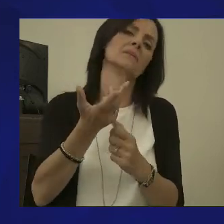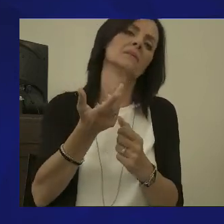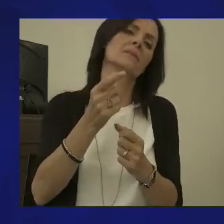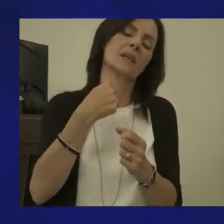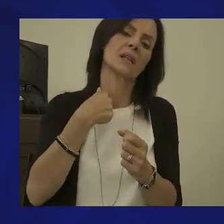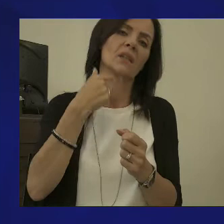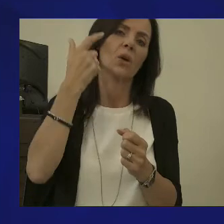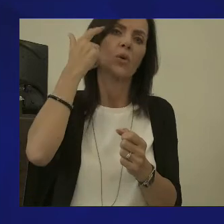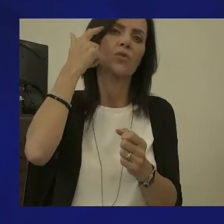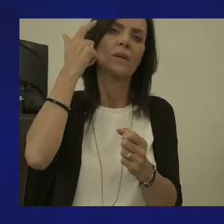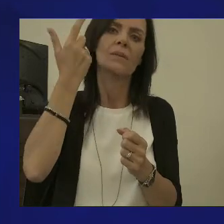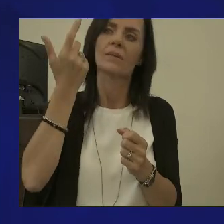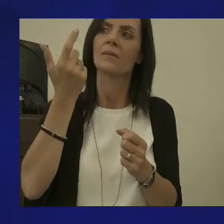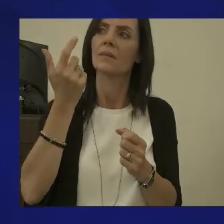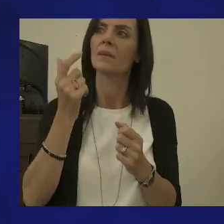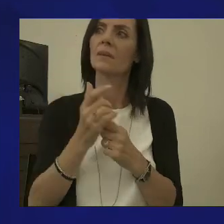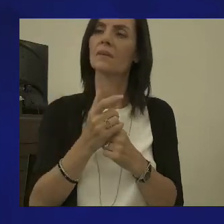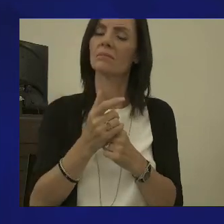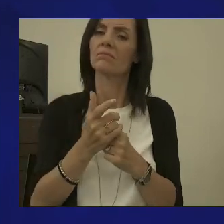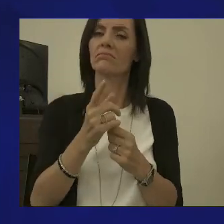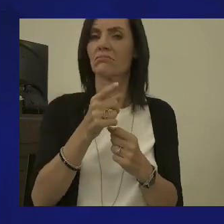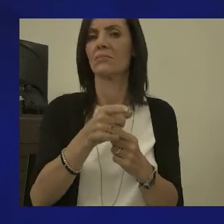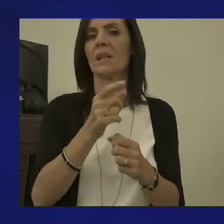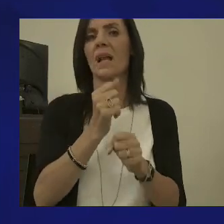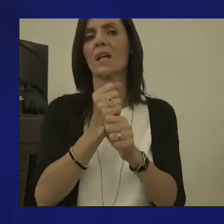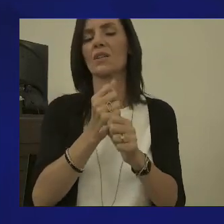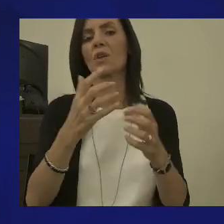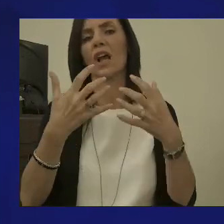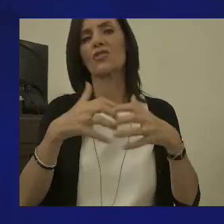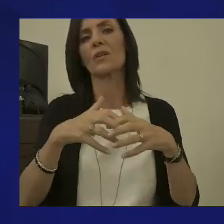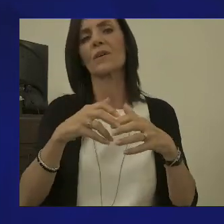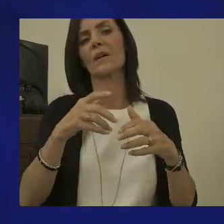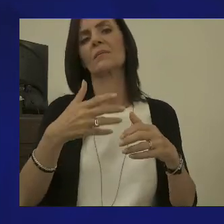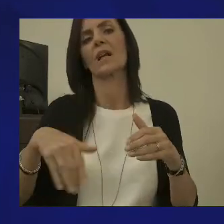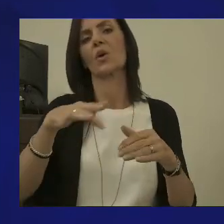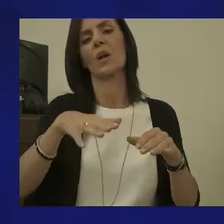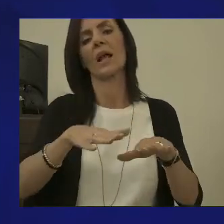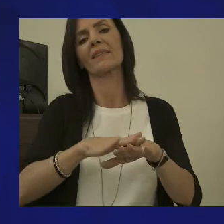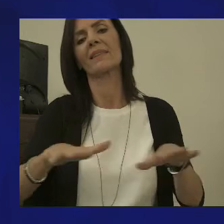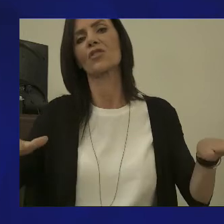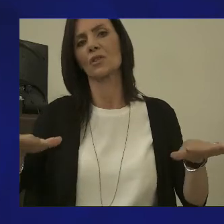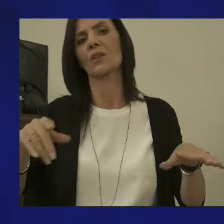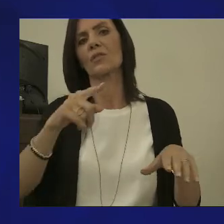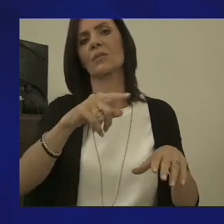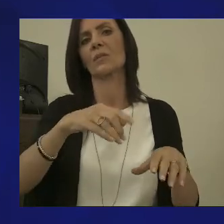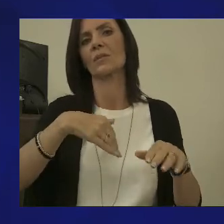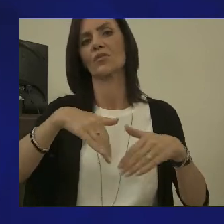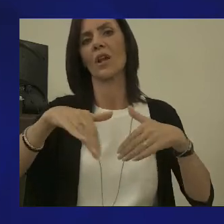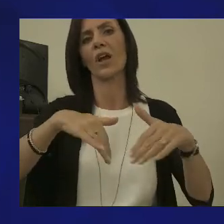כל, לדעתנו, יש להוריד את זה לסדר היום ולעשות חשיבה על כל התשתיות של האזור הזה, של רחוב